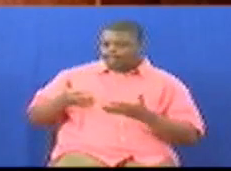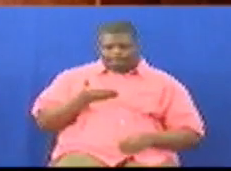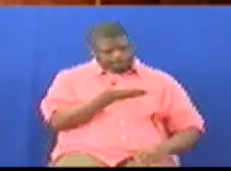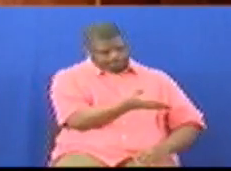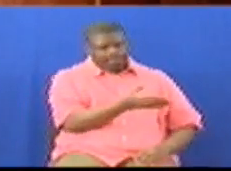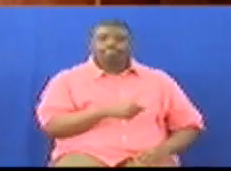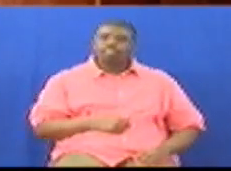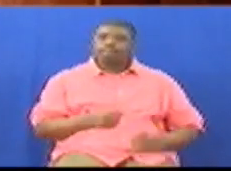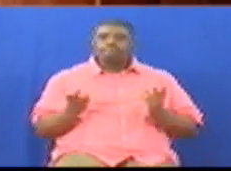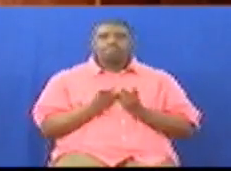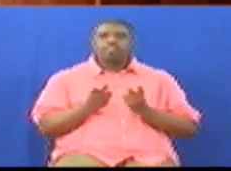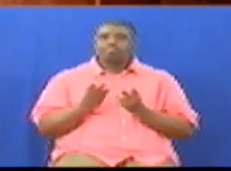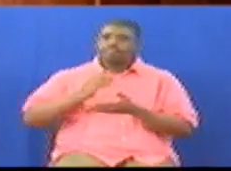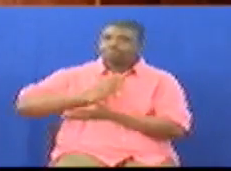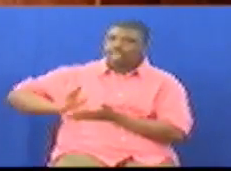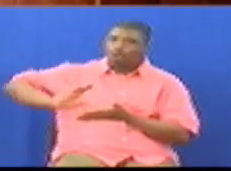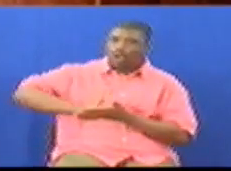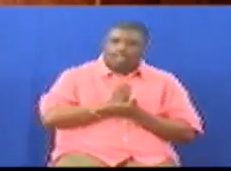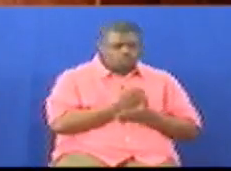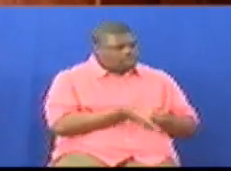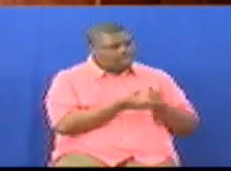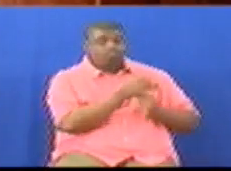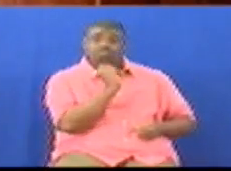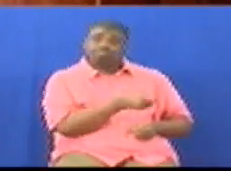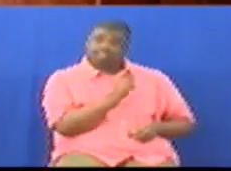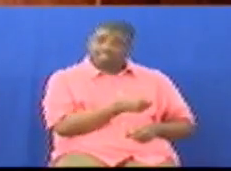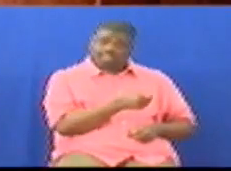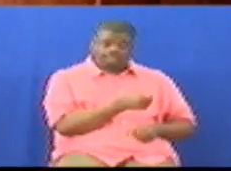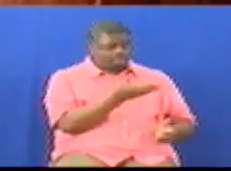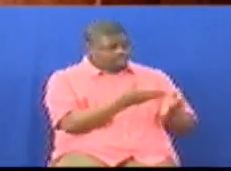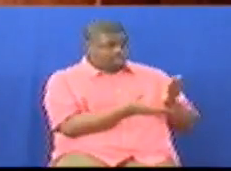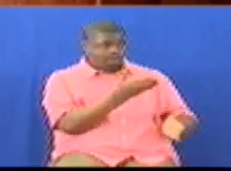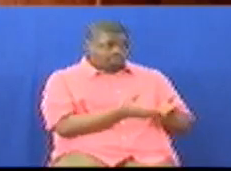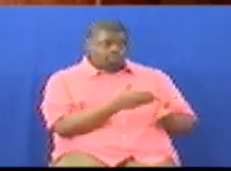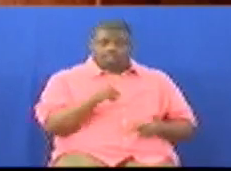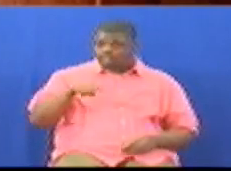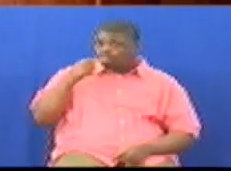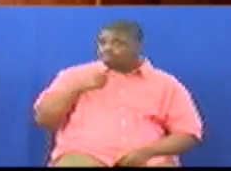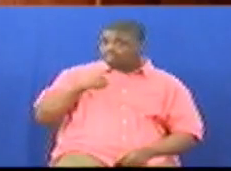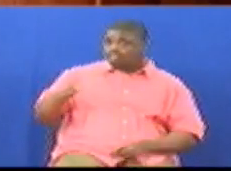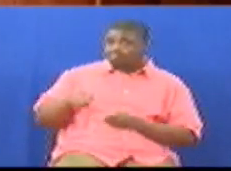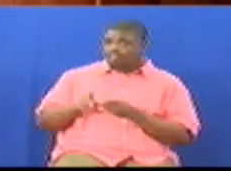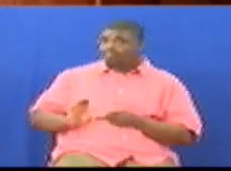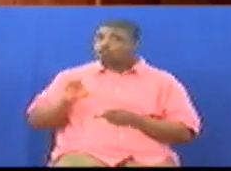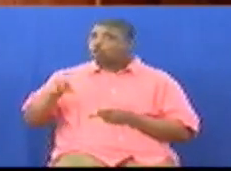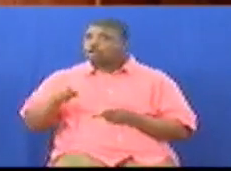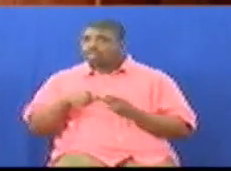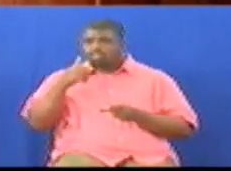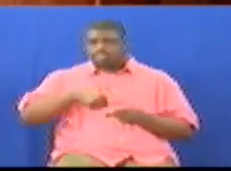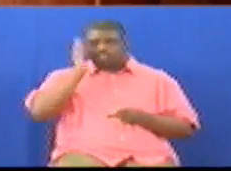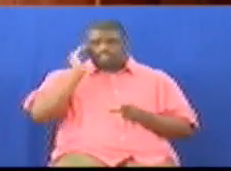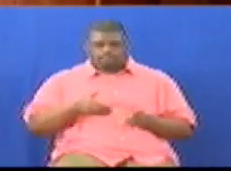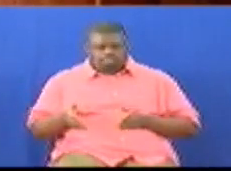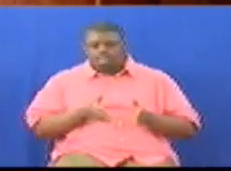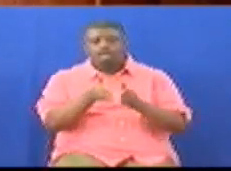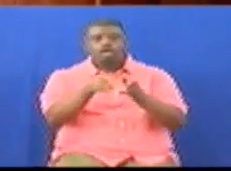Mheshimiwa Naibu Spika, aidha mgawanyo wa makadirio ya bajeti ya ofisi ya Rais TAMISEMI mikoa na serikali za mitaa umefafanuliwa